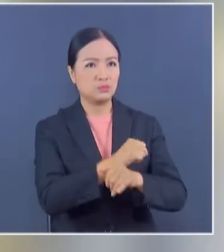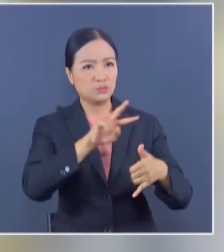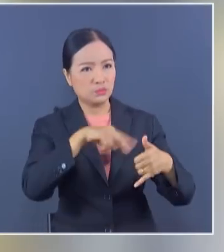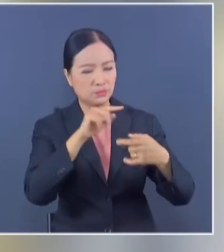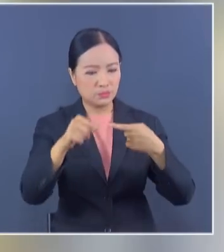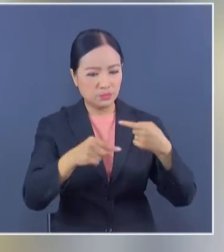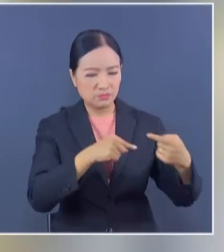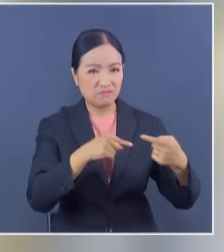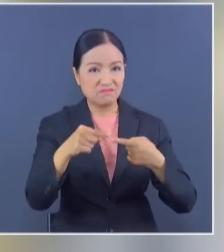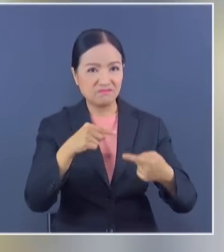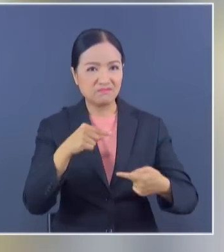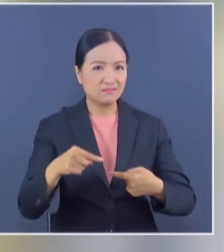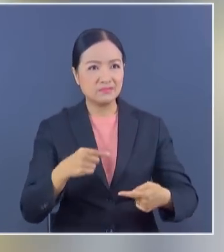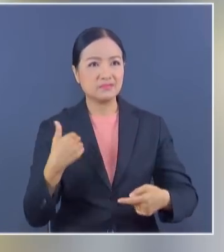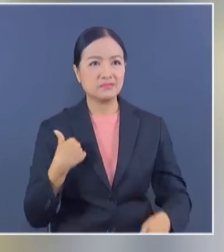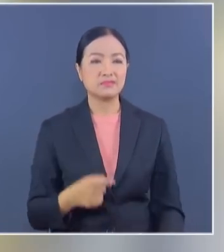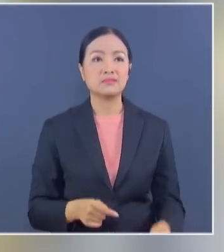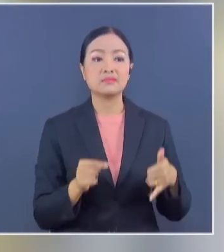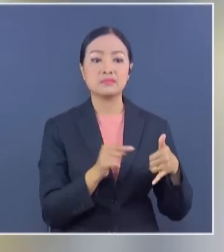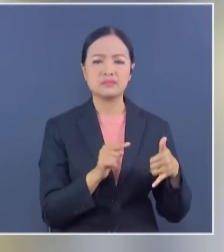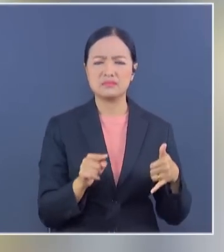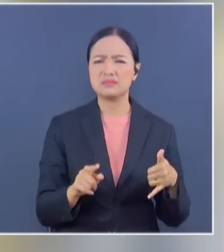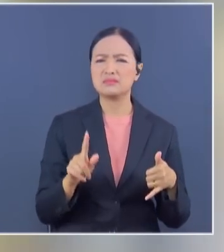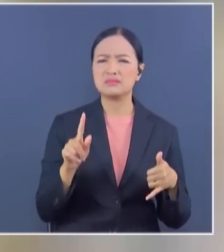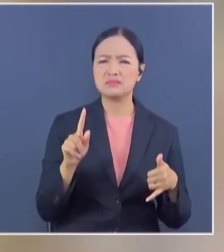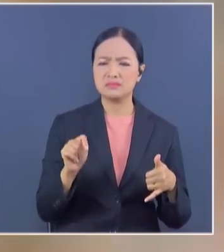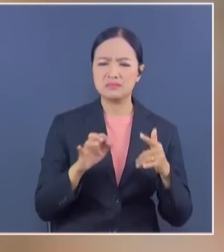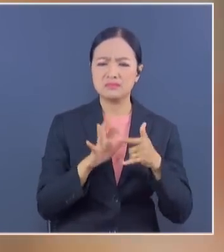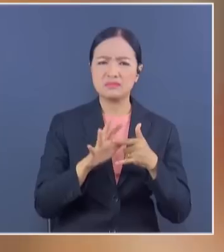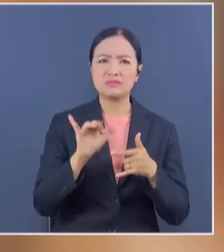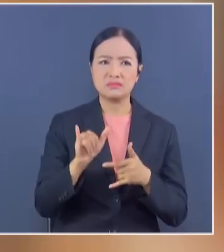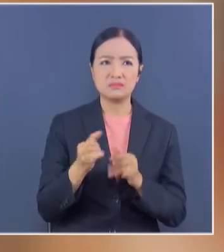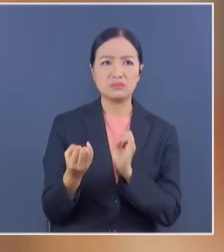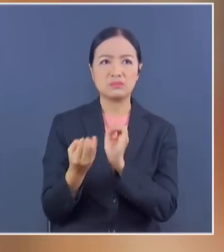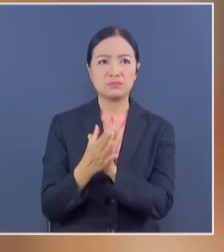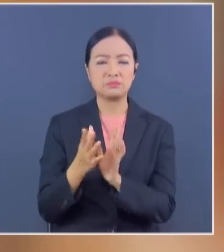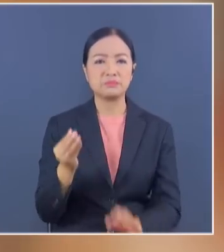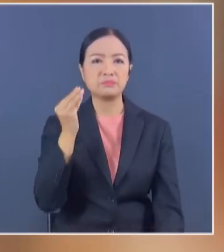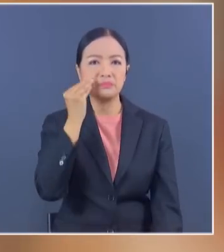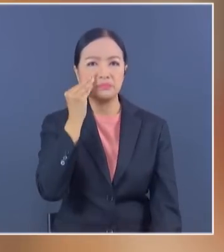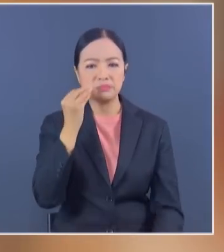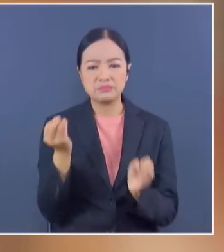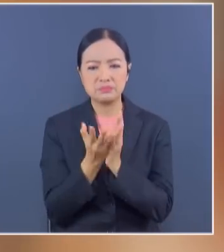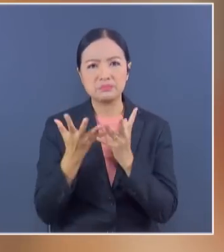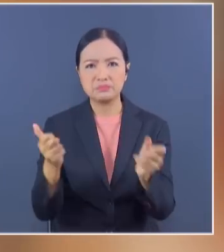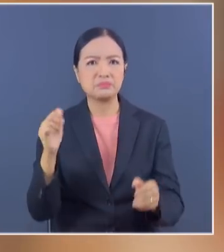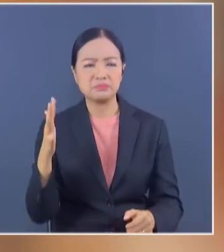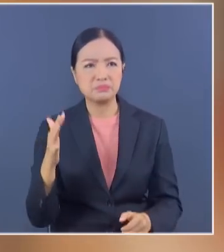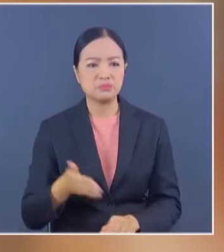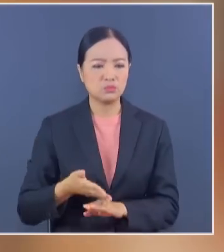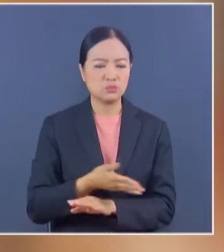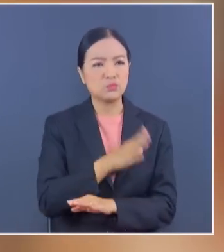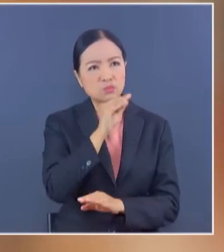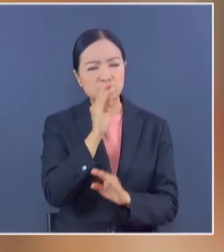ปคอมเมนต์ตอบโต้นะคะประมาณว่าทางคุณต่ายเนี่ยไม่ได้ทําอะไรให้ทางคุณพิธาเสียหายเพราะว่าที่ไปออกรายการก่อนหน้าเนี่ยก็พูดแ